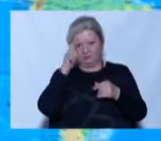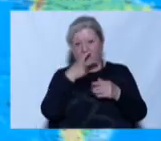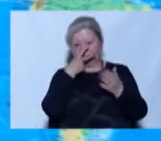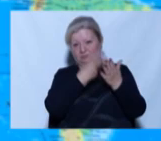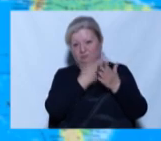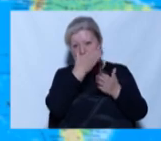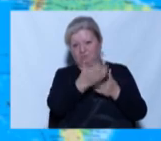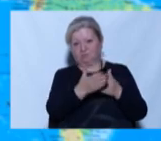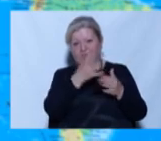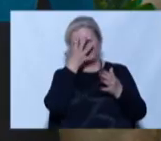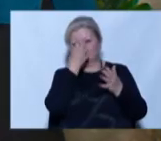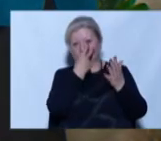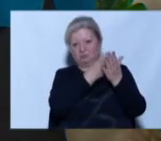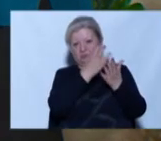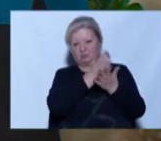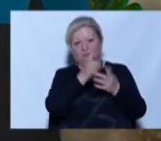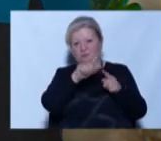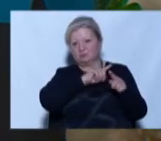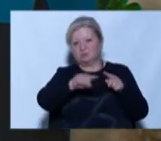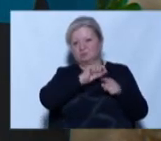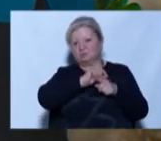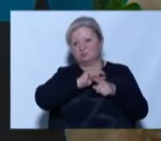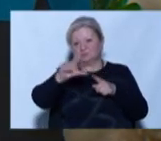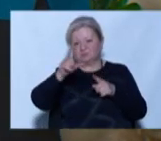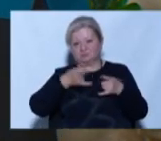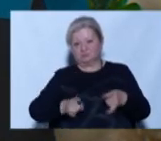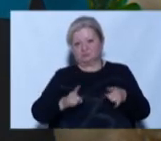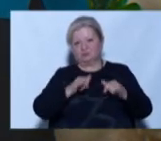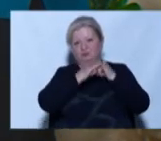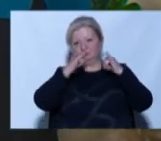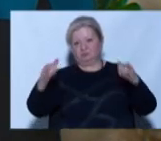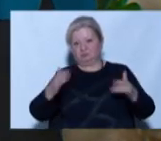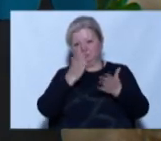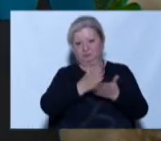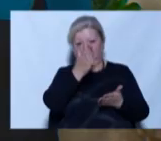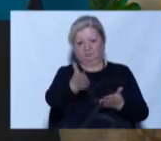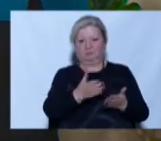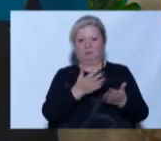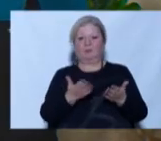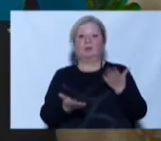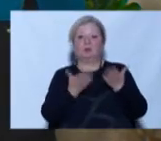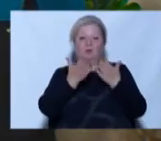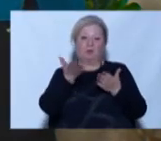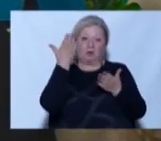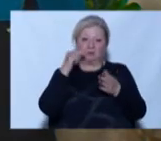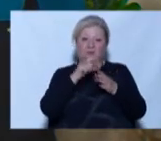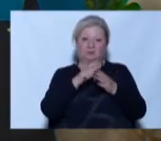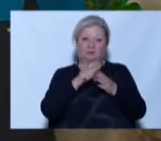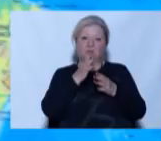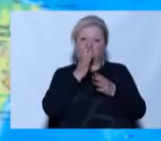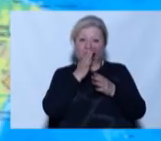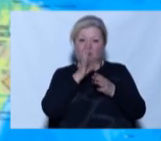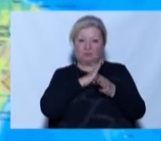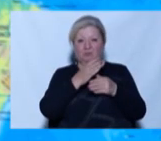ნახავთ, ხედავთ სურათზე, რა სწრაფად ხდება მოსახლეობის რაოდენობის ზრდა და თუ ადრეულ პერიოდში